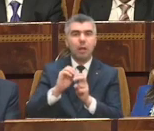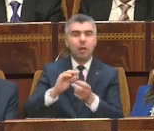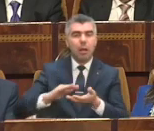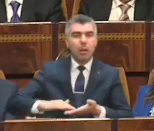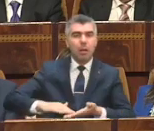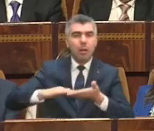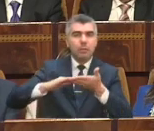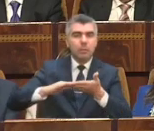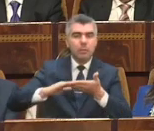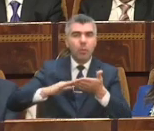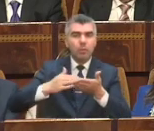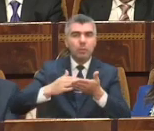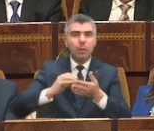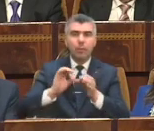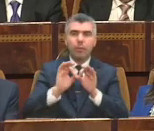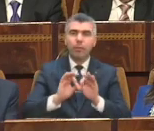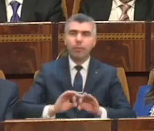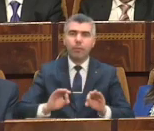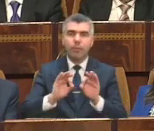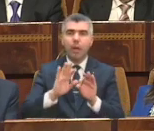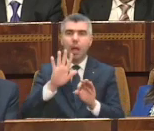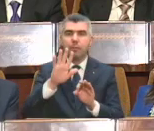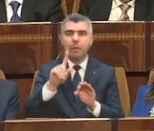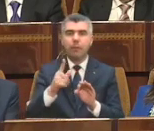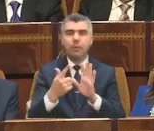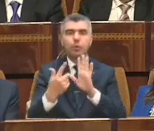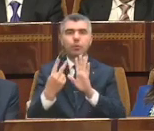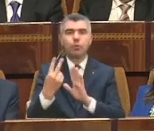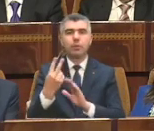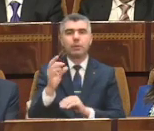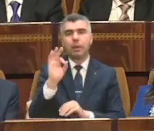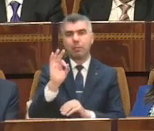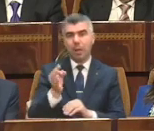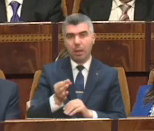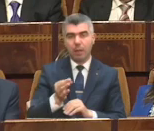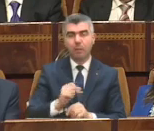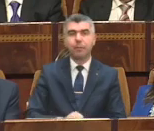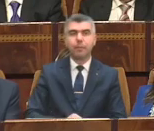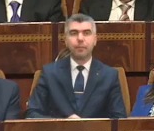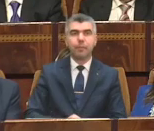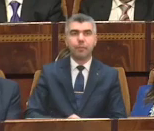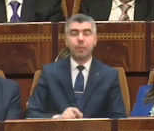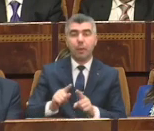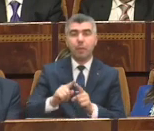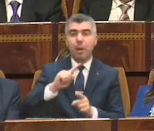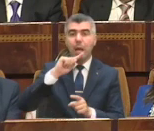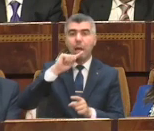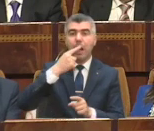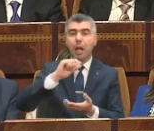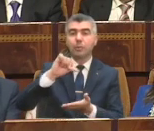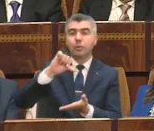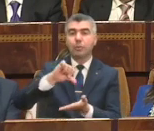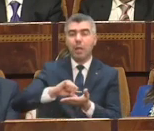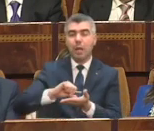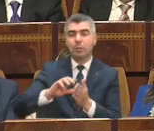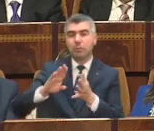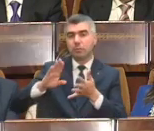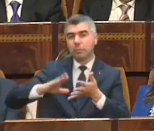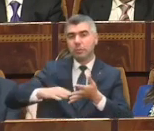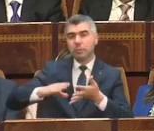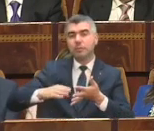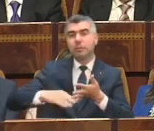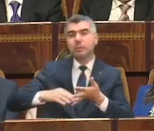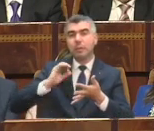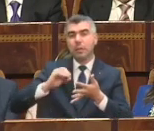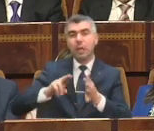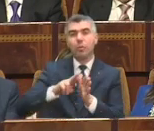المساهمة في الناتج الداخلي الخام ب 5.2%، كما الجهة وبالأخص إقليم الراشدية تأتي في الرتبة الأخيرة من